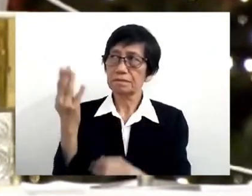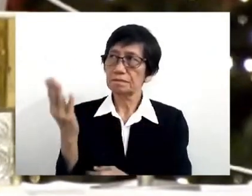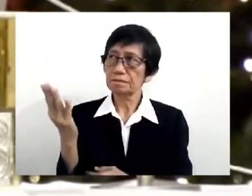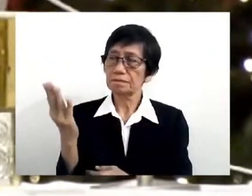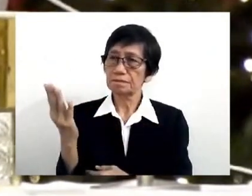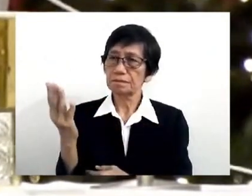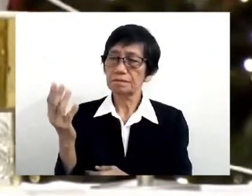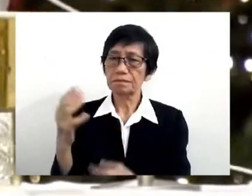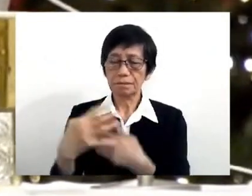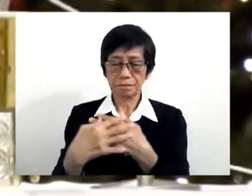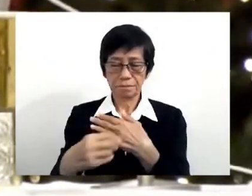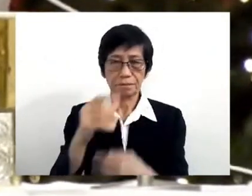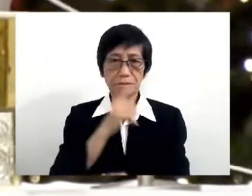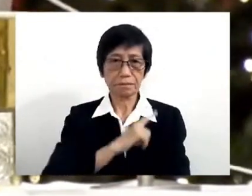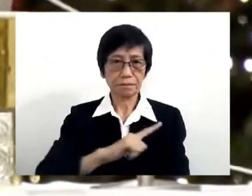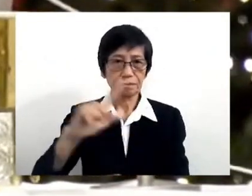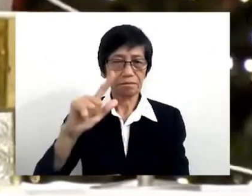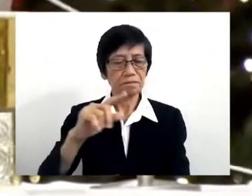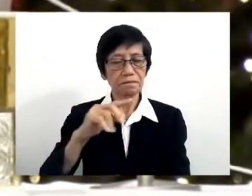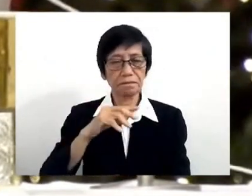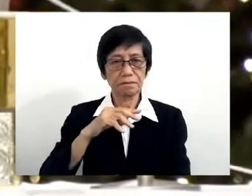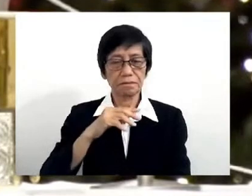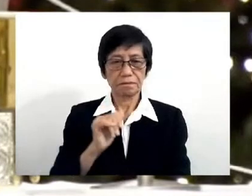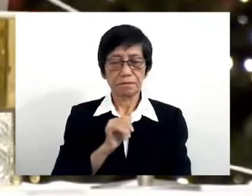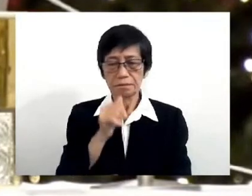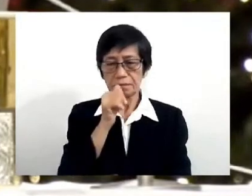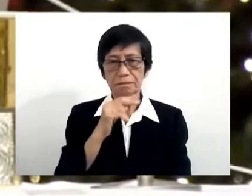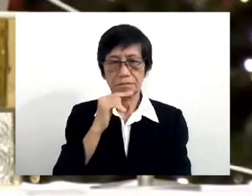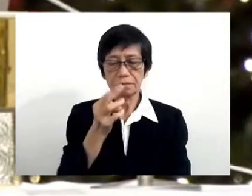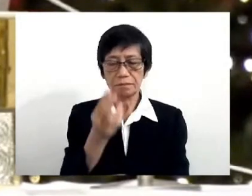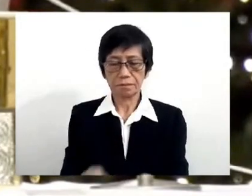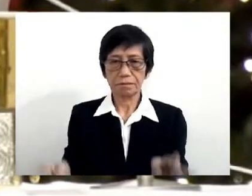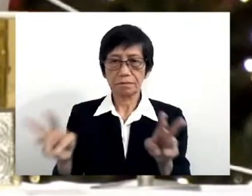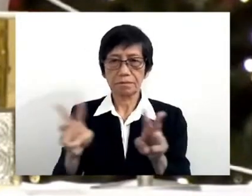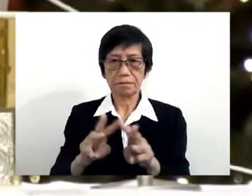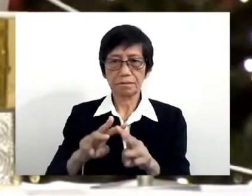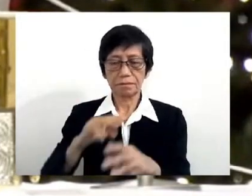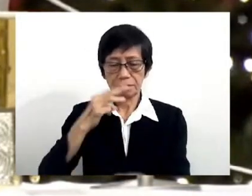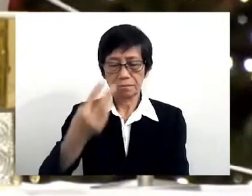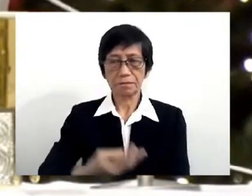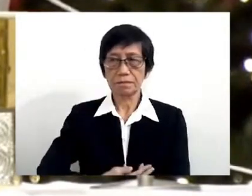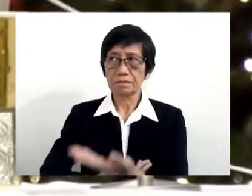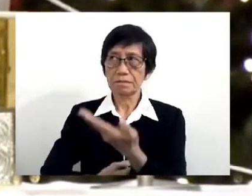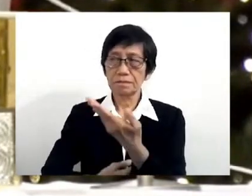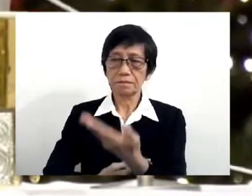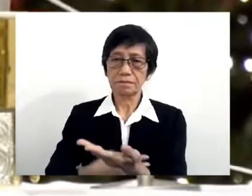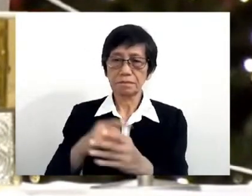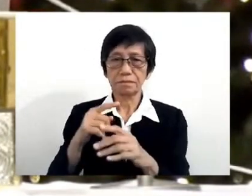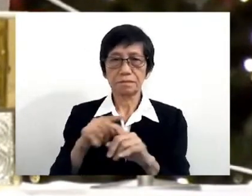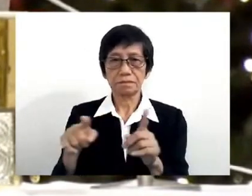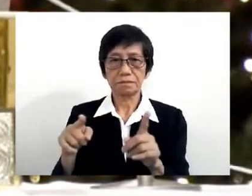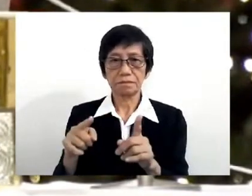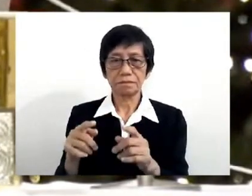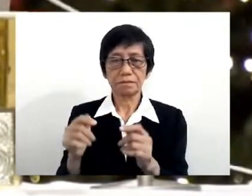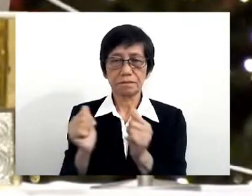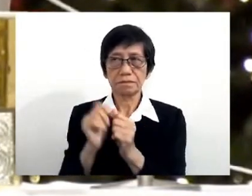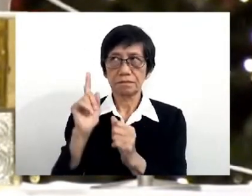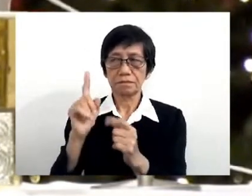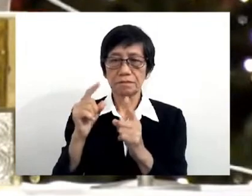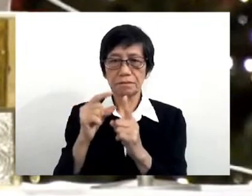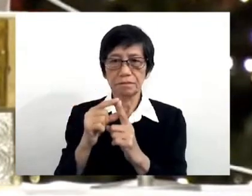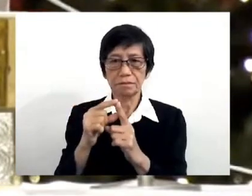Panginoon, hindi ako karapat-dapat na magpatuloy sa iyo, ngunit sa isang salita mo